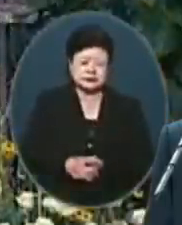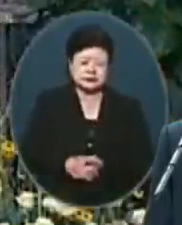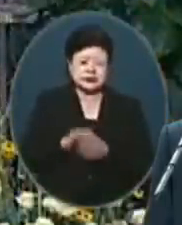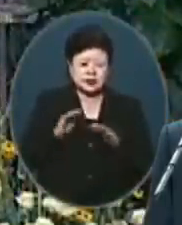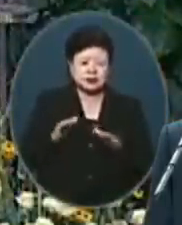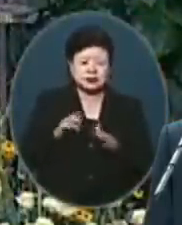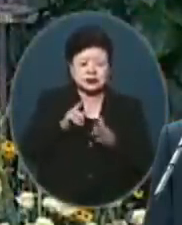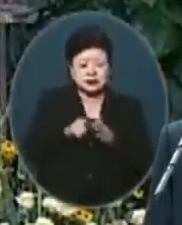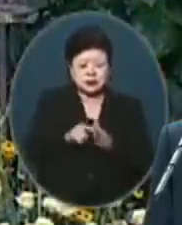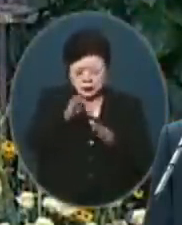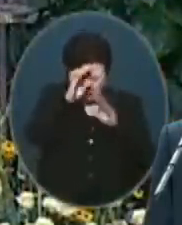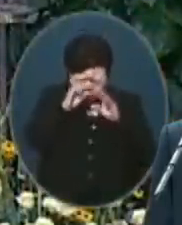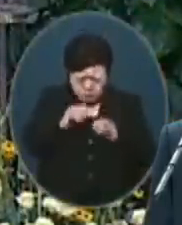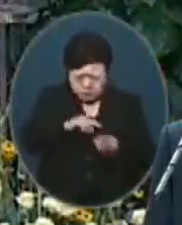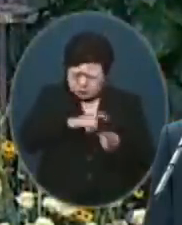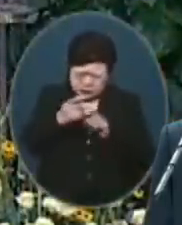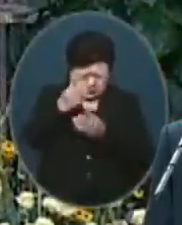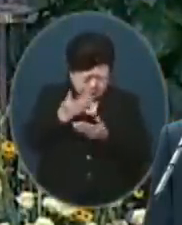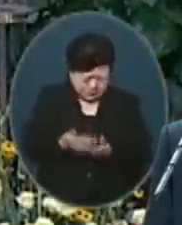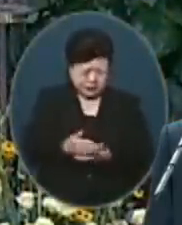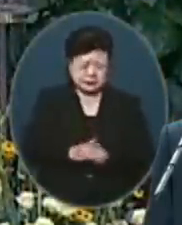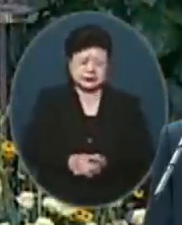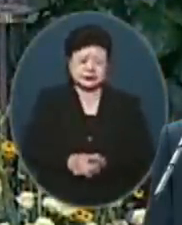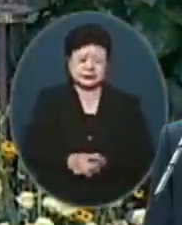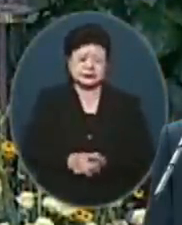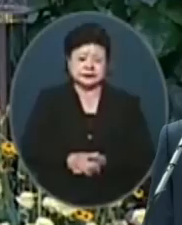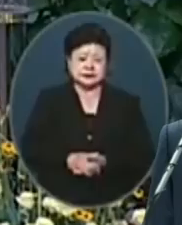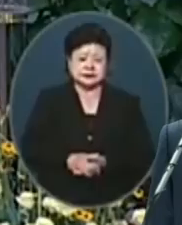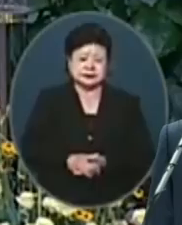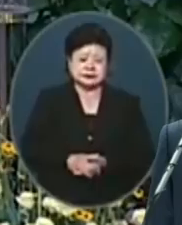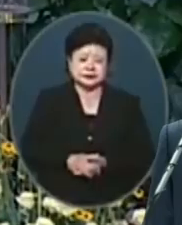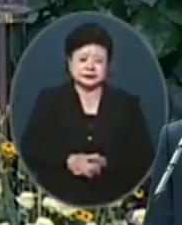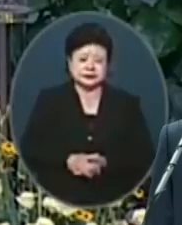오늘 이 시간에 다 나을 사람들입니다.